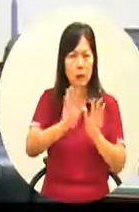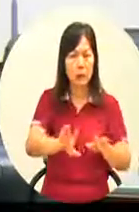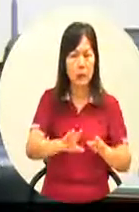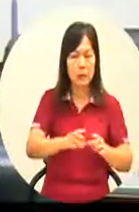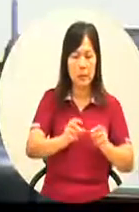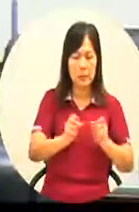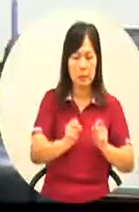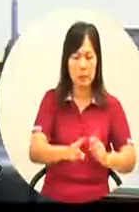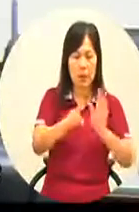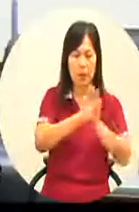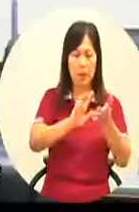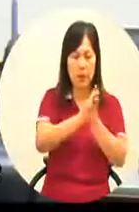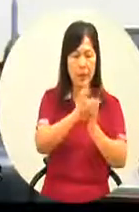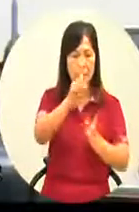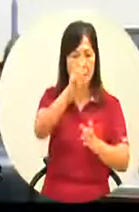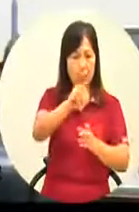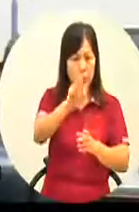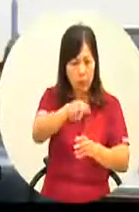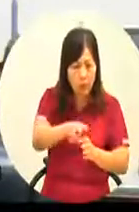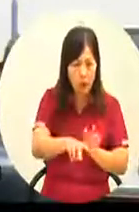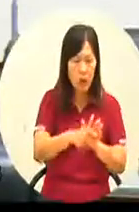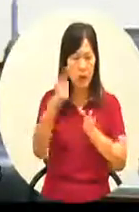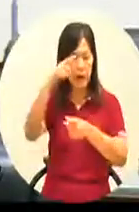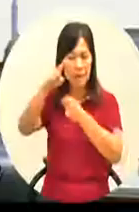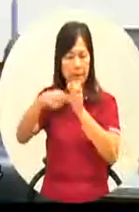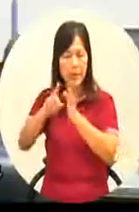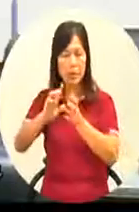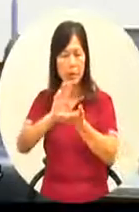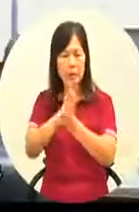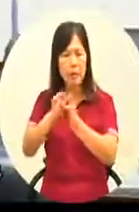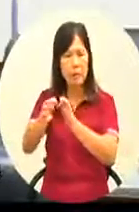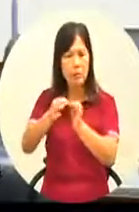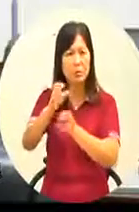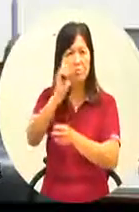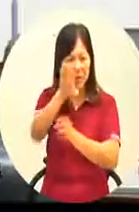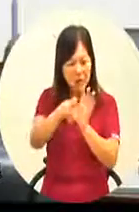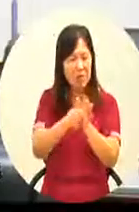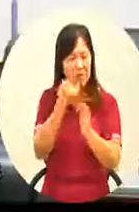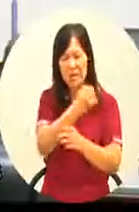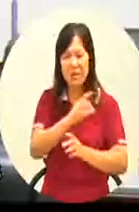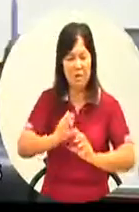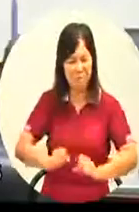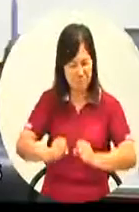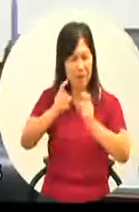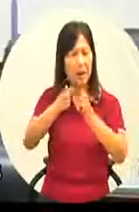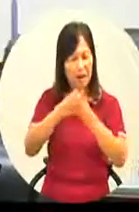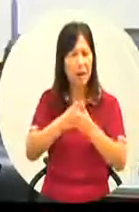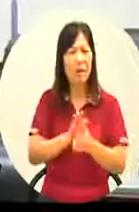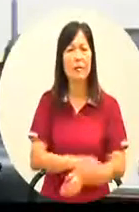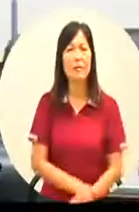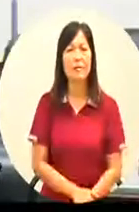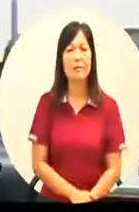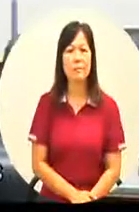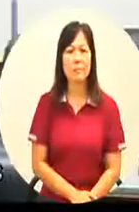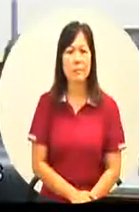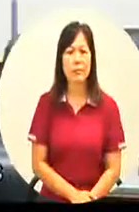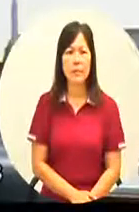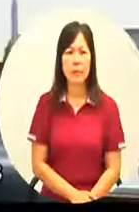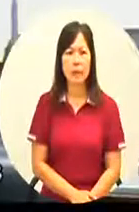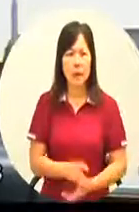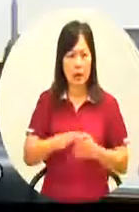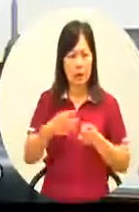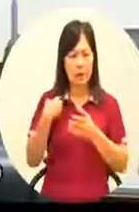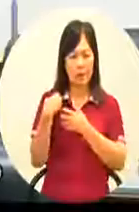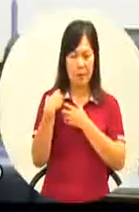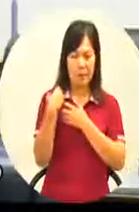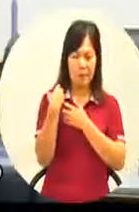到12000，明年业者又跟他讲可能又要涨，要调涨，因为我们伟大